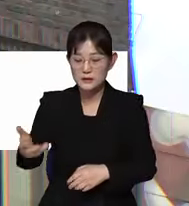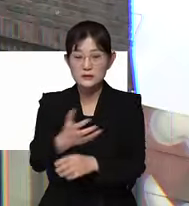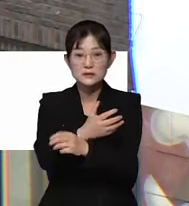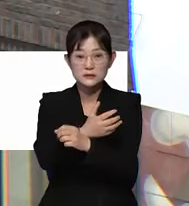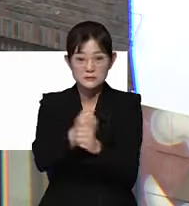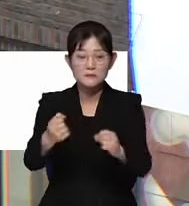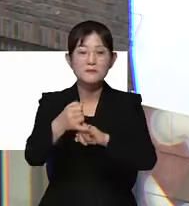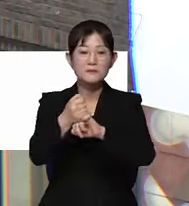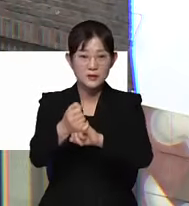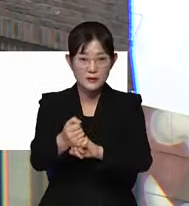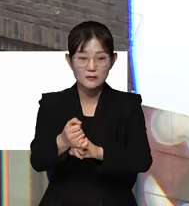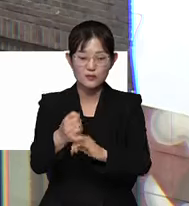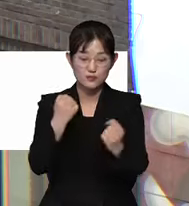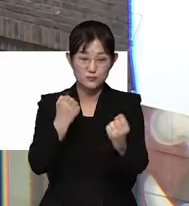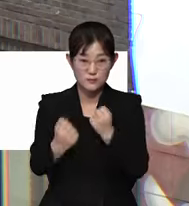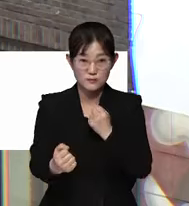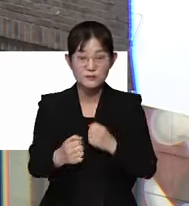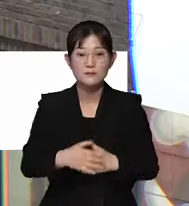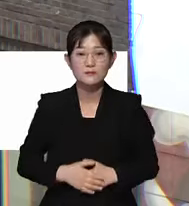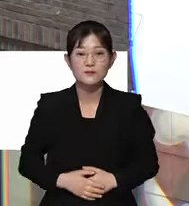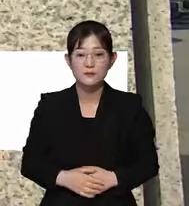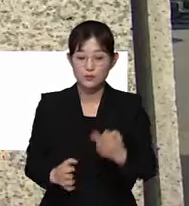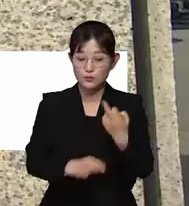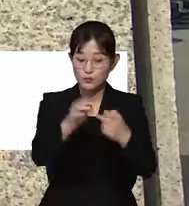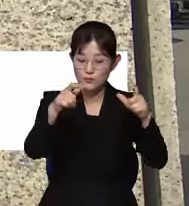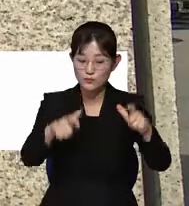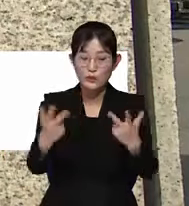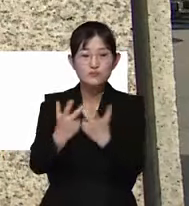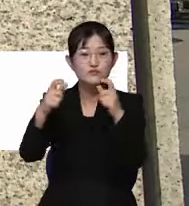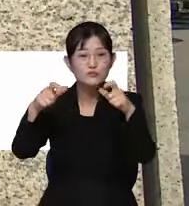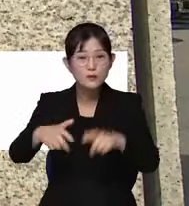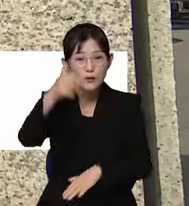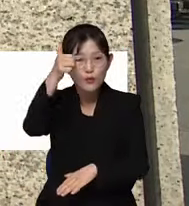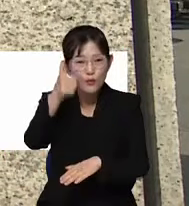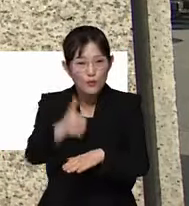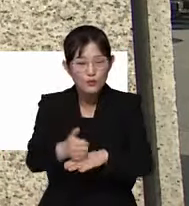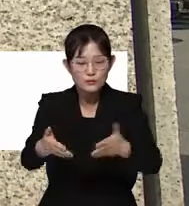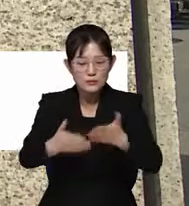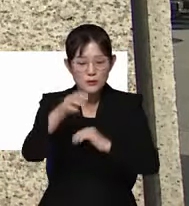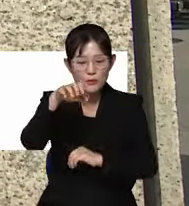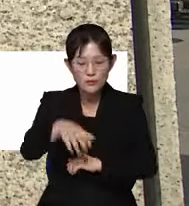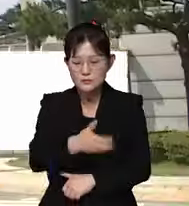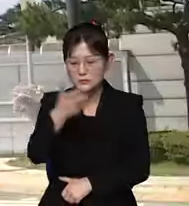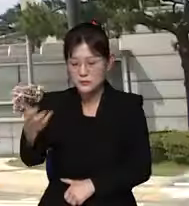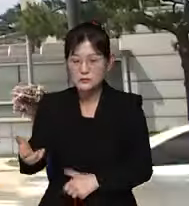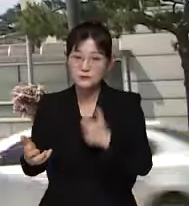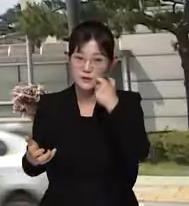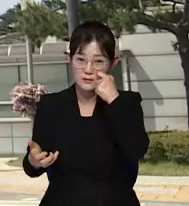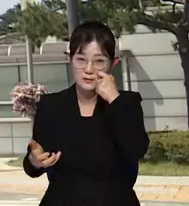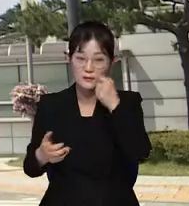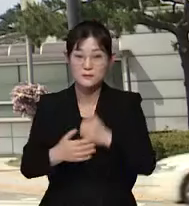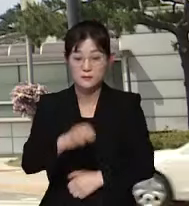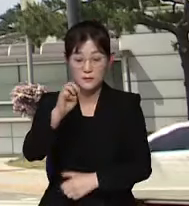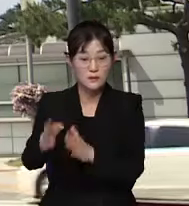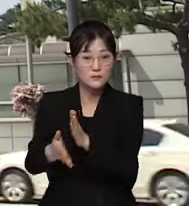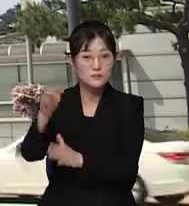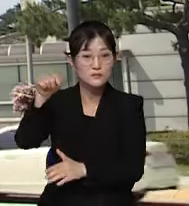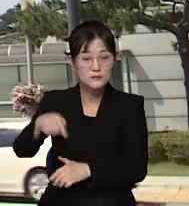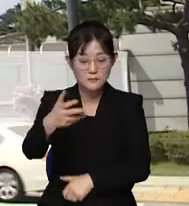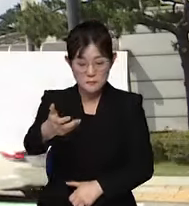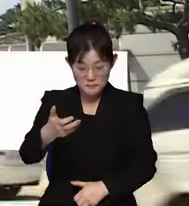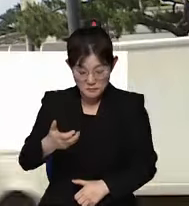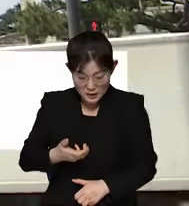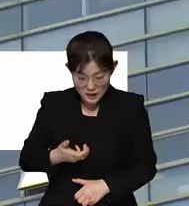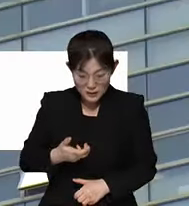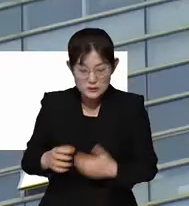광주시와 자치구의 합의에도 불구하고 동구와 북구는 결국 후보지를 제출하지 않았습니다. 광주시는 제출된